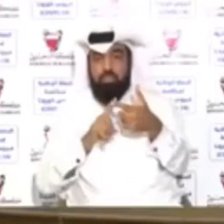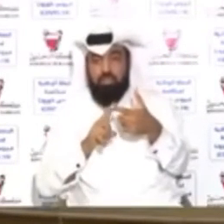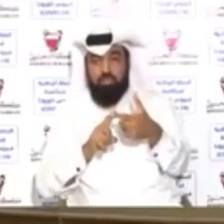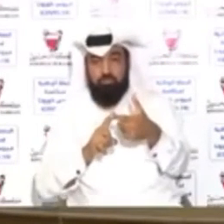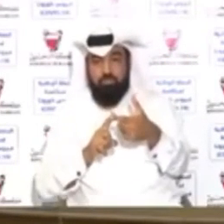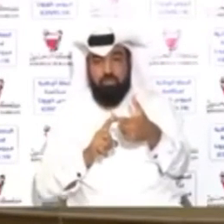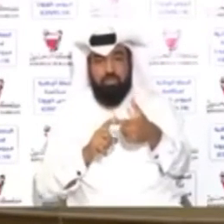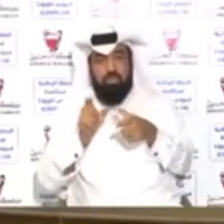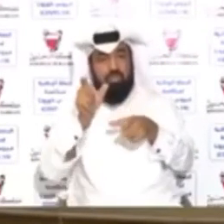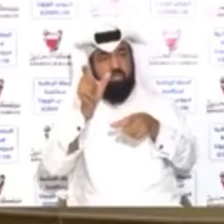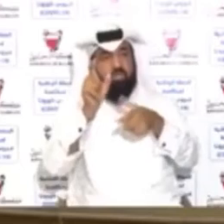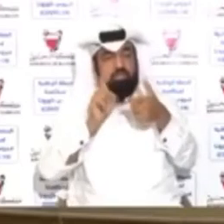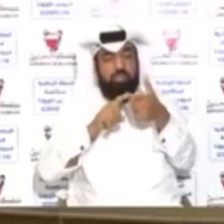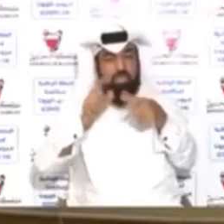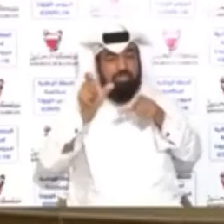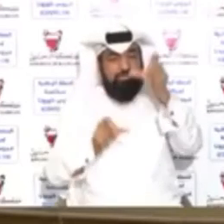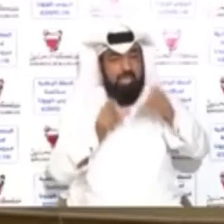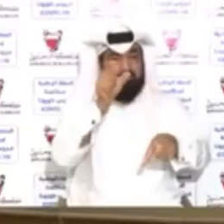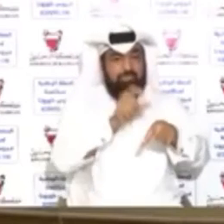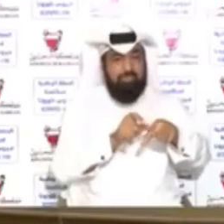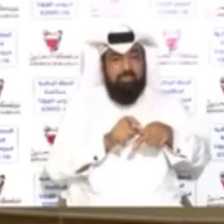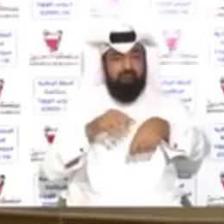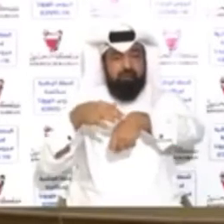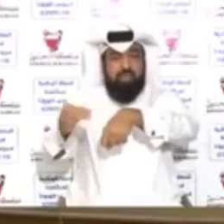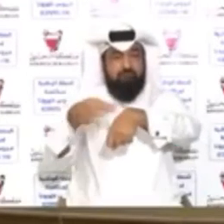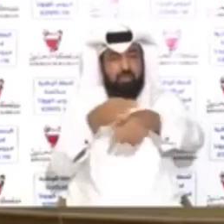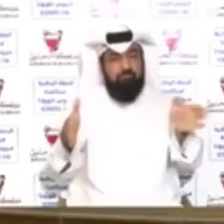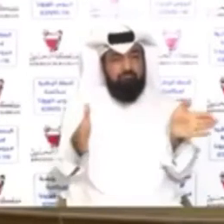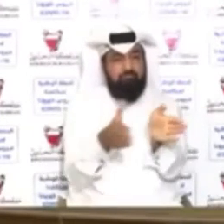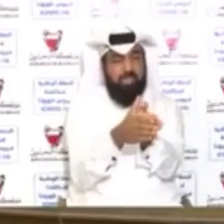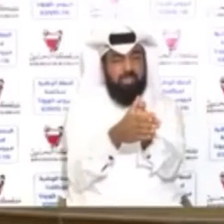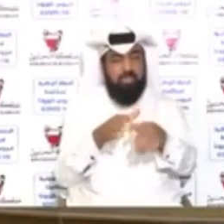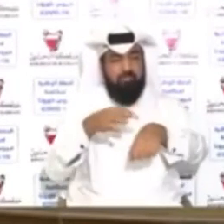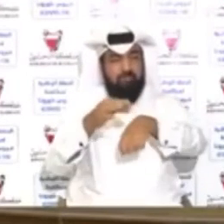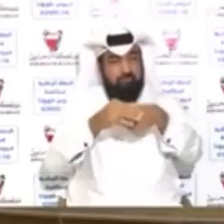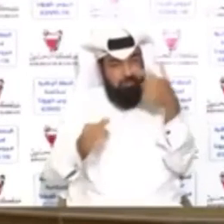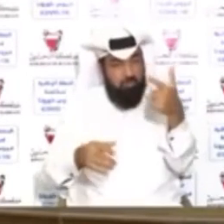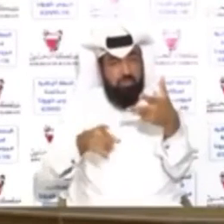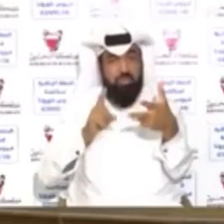الفحوصات طبعا، وهل طبقت البحرين بفتحها المحلات التجارية